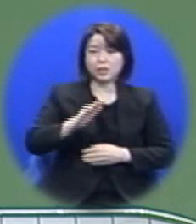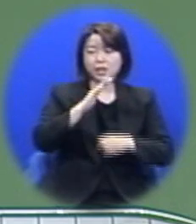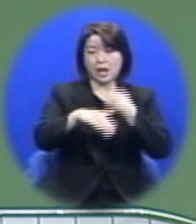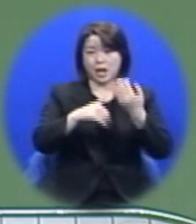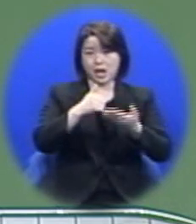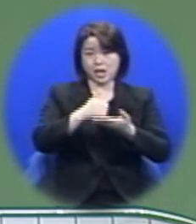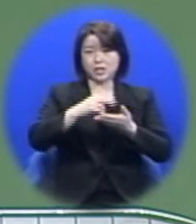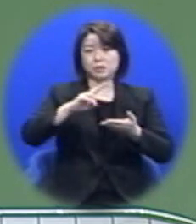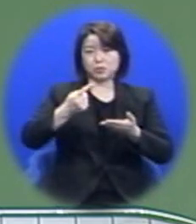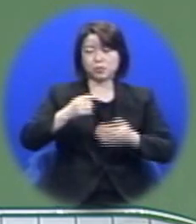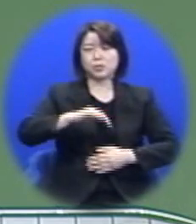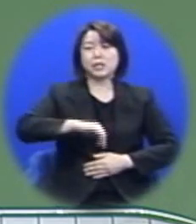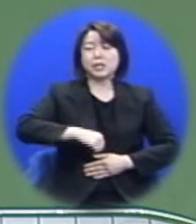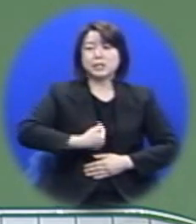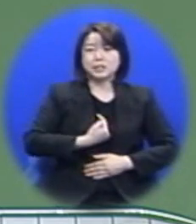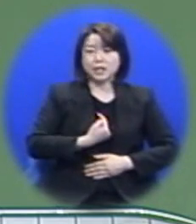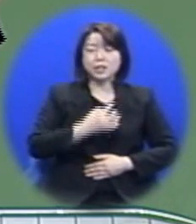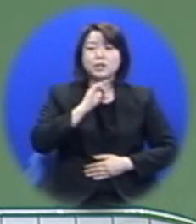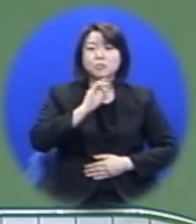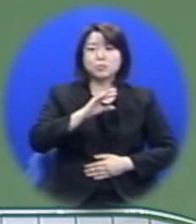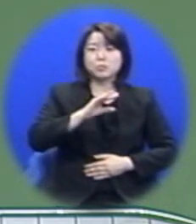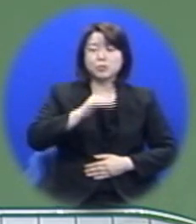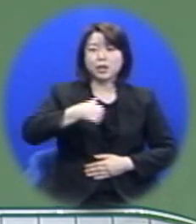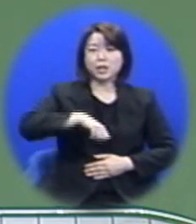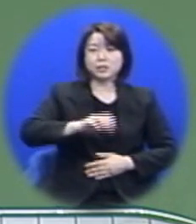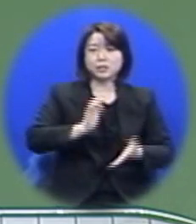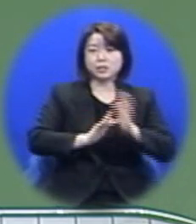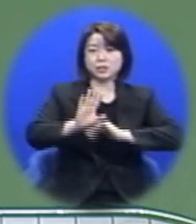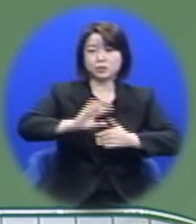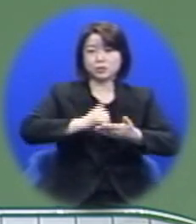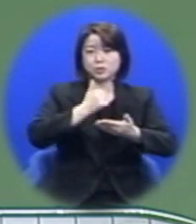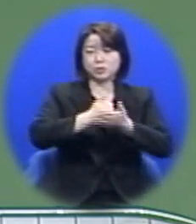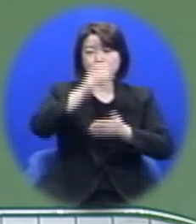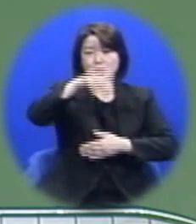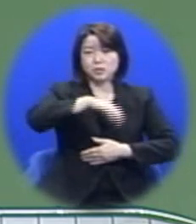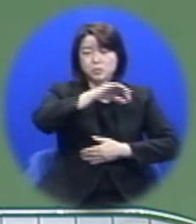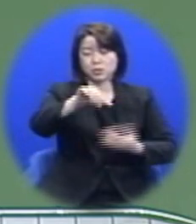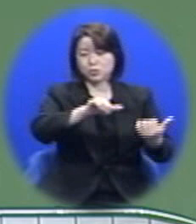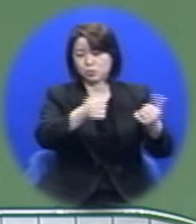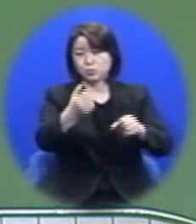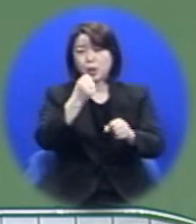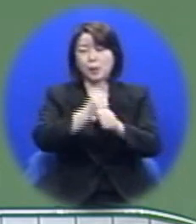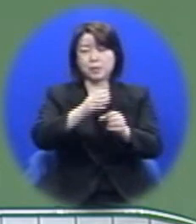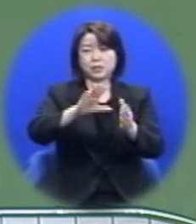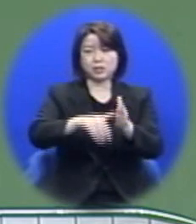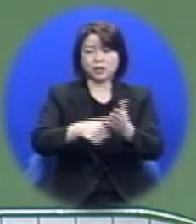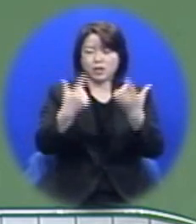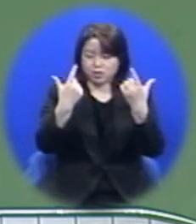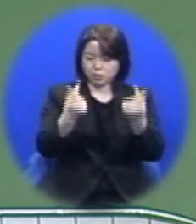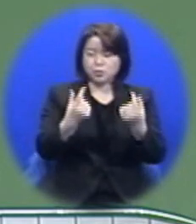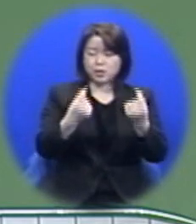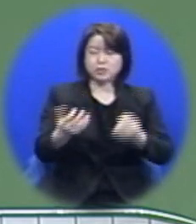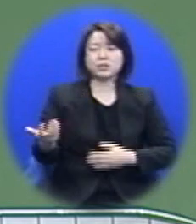당신의 독자 예수 그리스도를 십자가에서 죽게 할 때 똑같은 아픔을